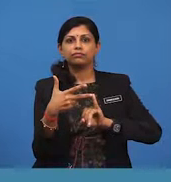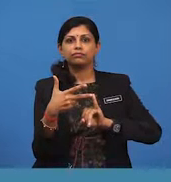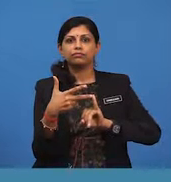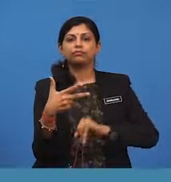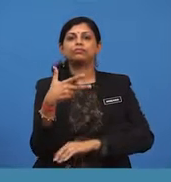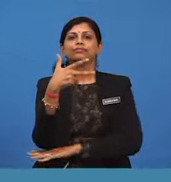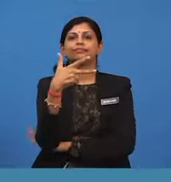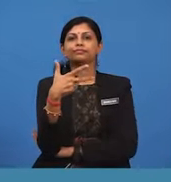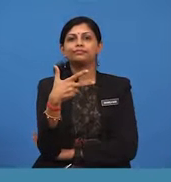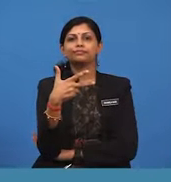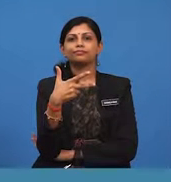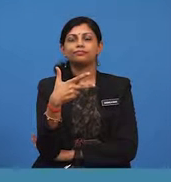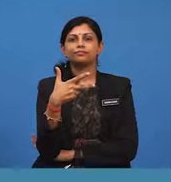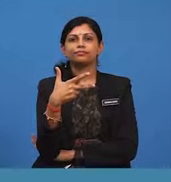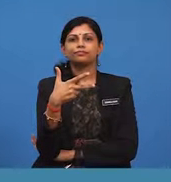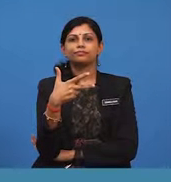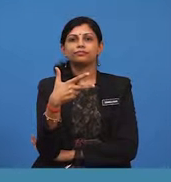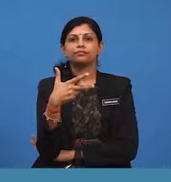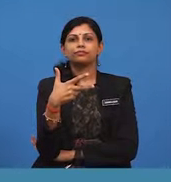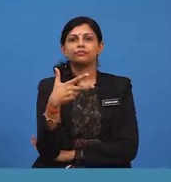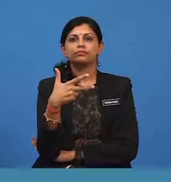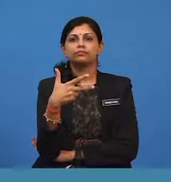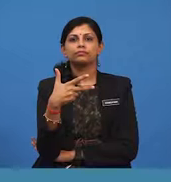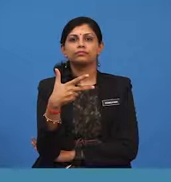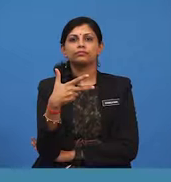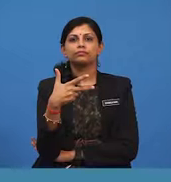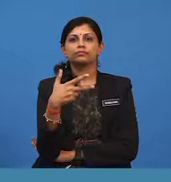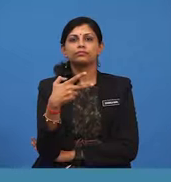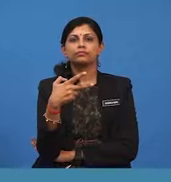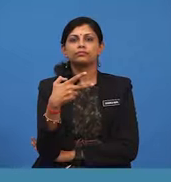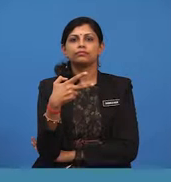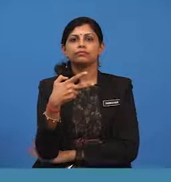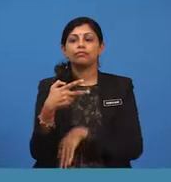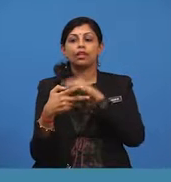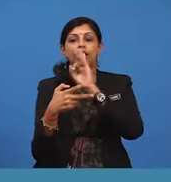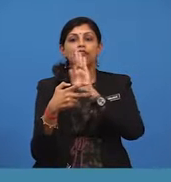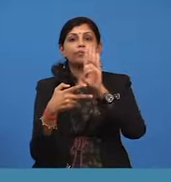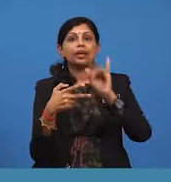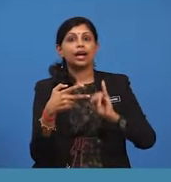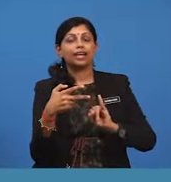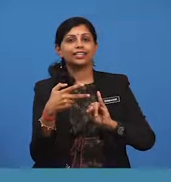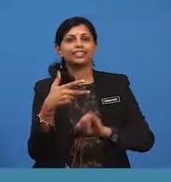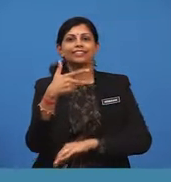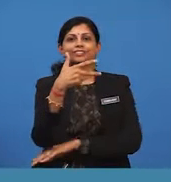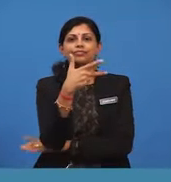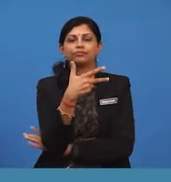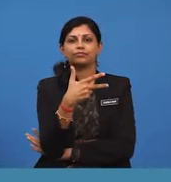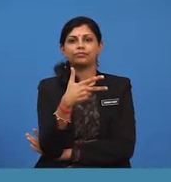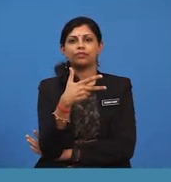teraruh. Murid-murid boleh menggunakan akronim F, B dan I untuk mengingatinya.